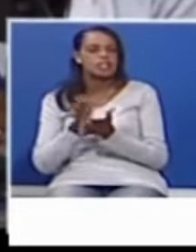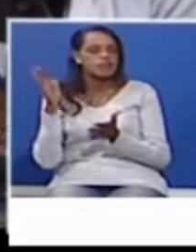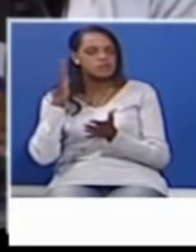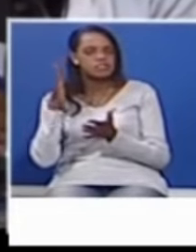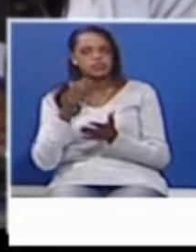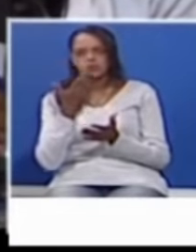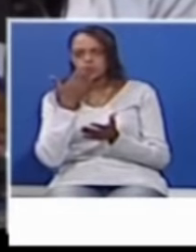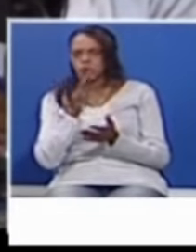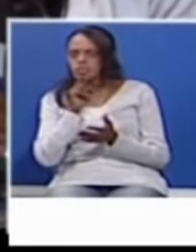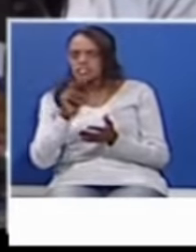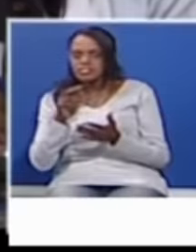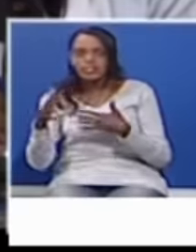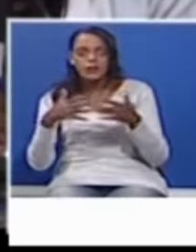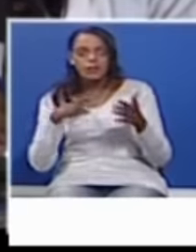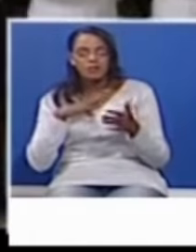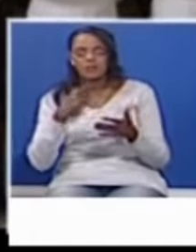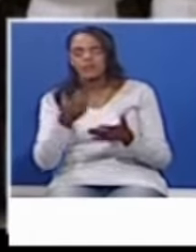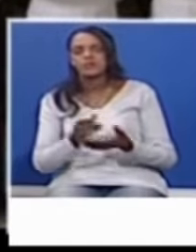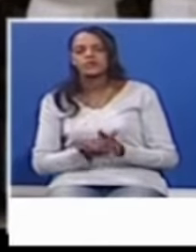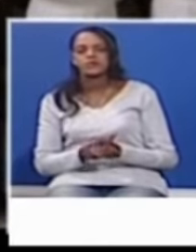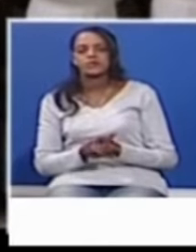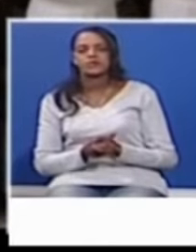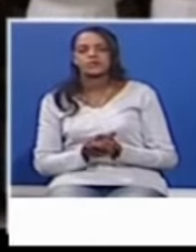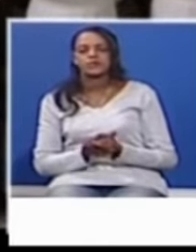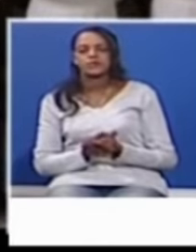ትሕቲ ቁፅፅር ከም ዝኣተወ ኣረድዩ